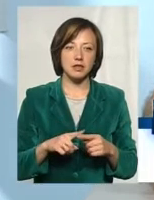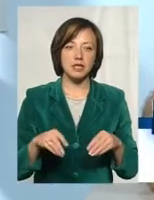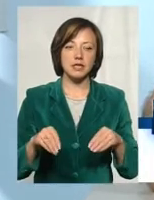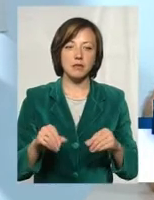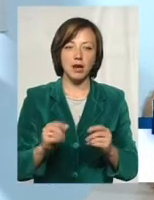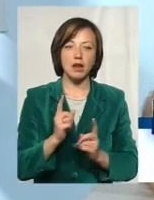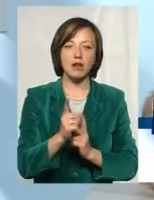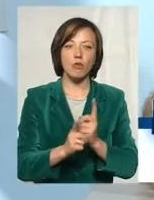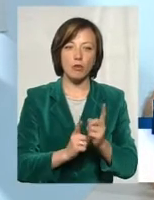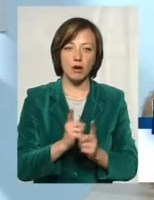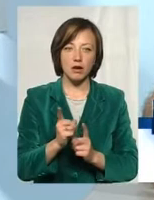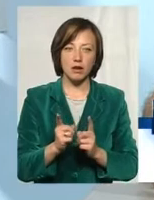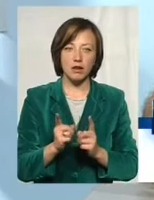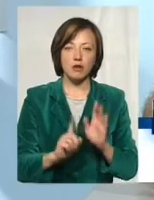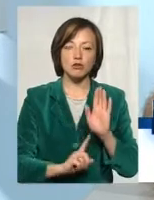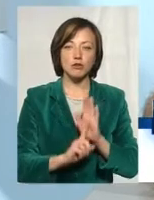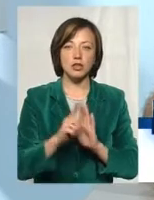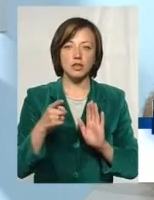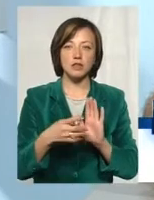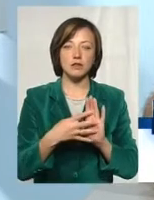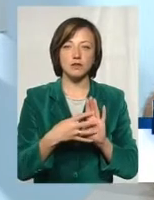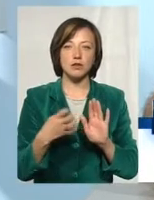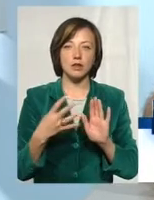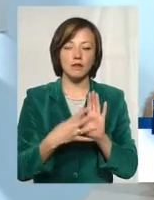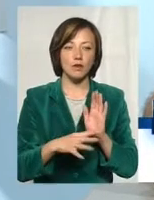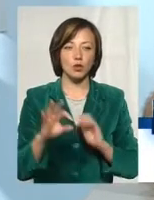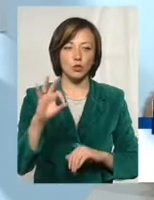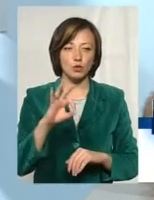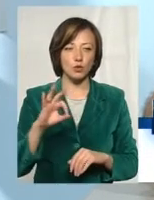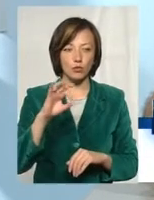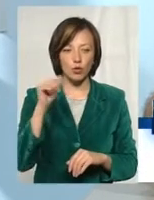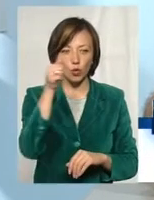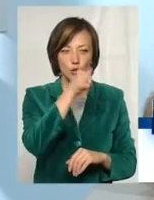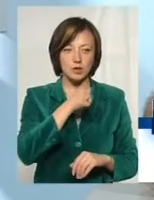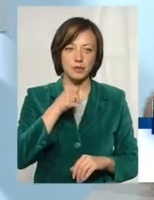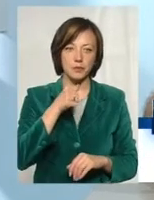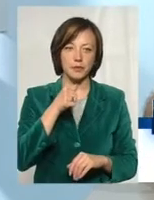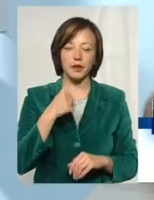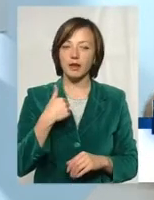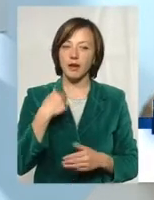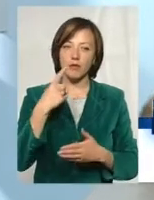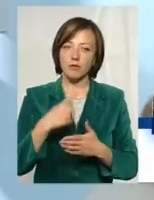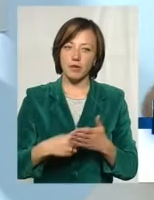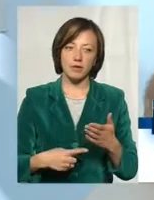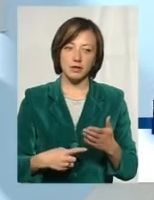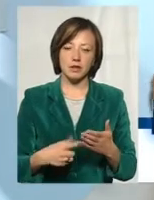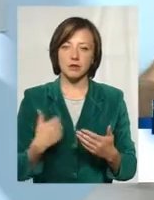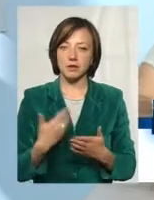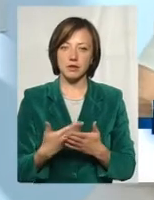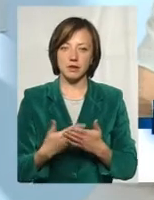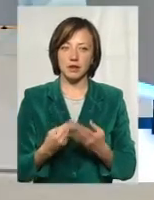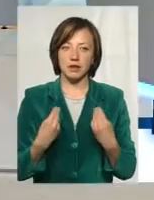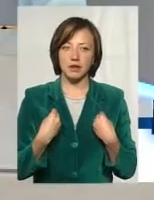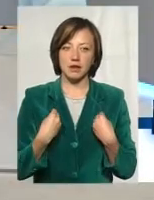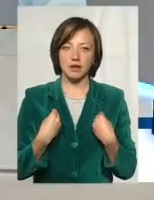земельна реформа. Земельна реформа розпочалася в 1990 році. Значить, я переконаний, якби мені дали